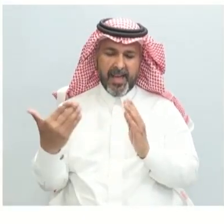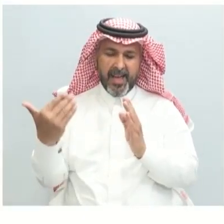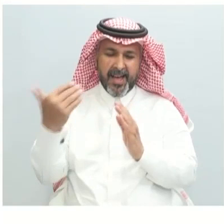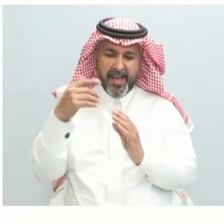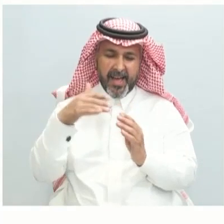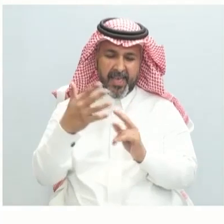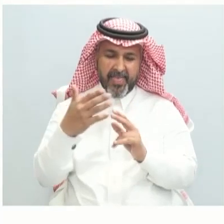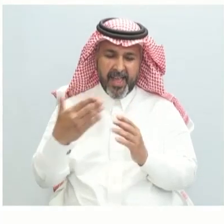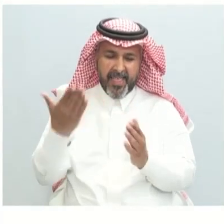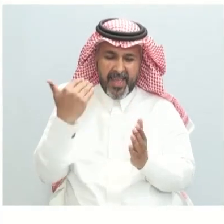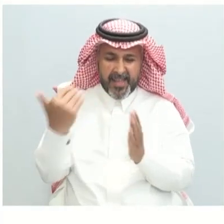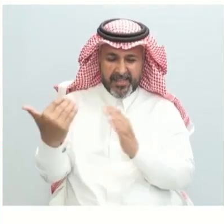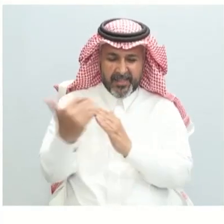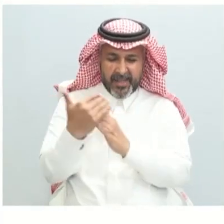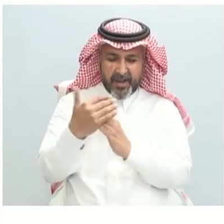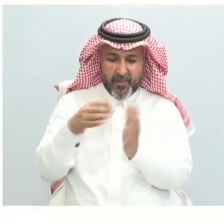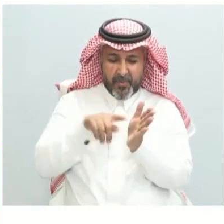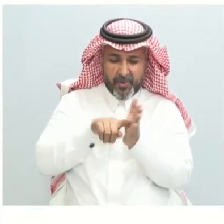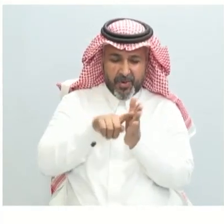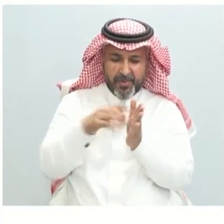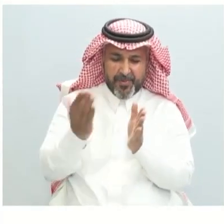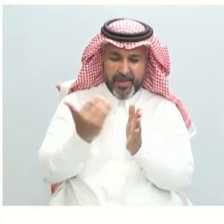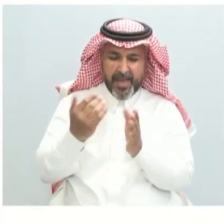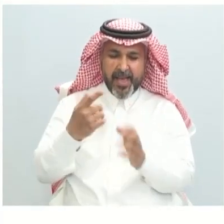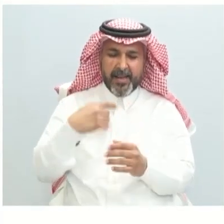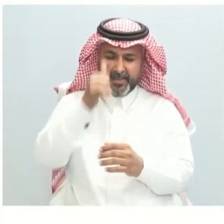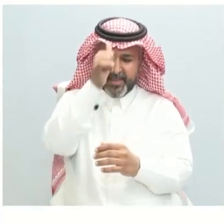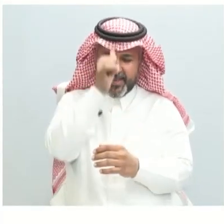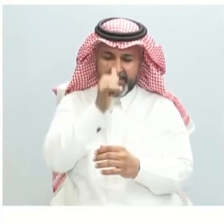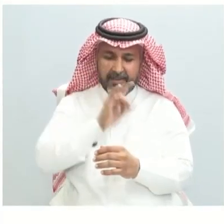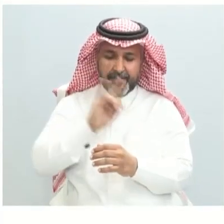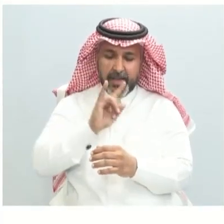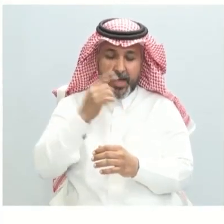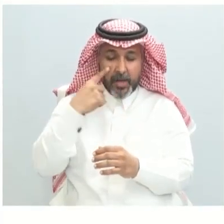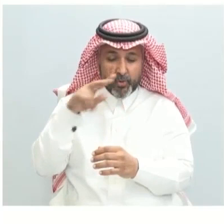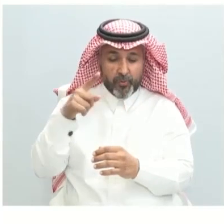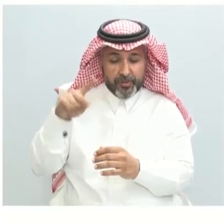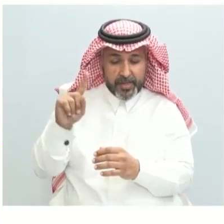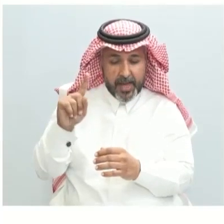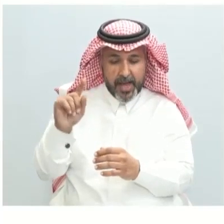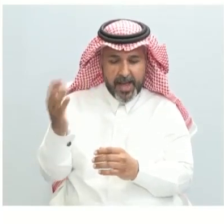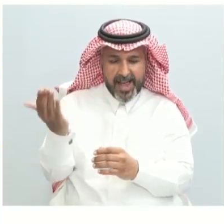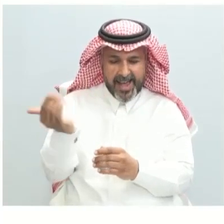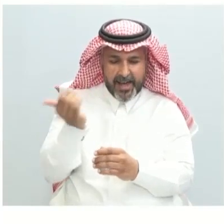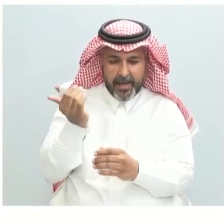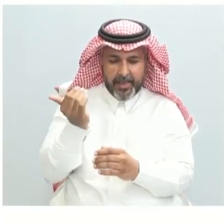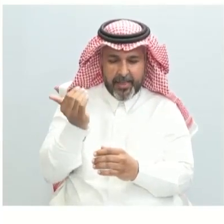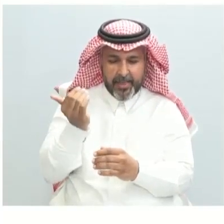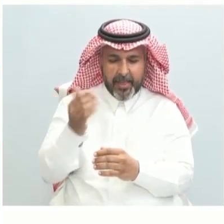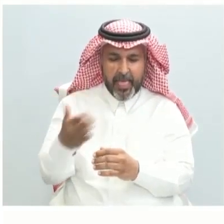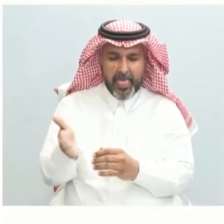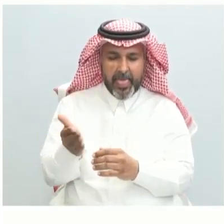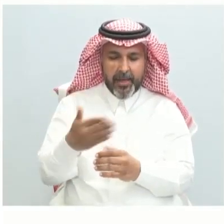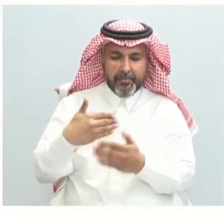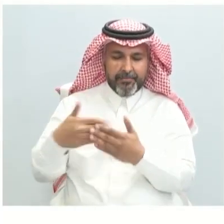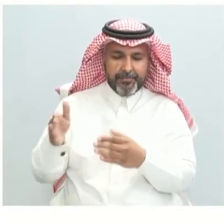النقد الموضوعي الصادق النقد الموضوعي الصادق قبوله بصدر الرحم والحذر من